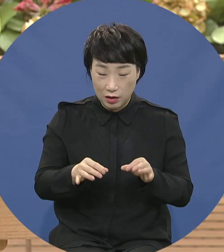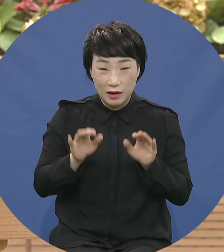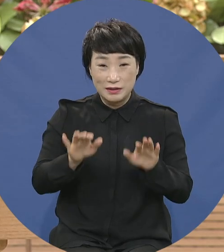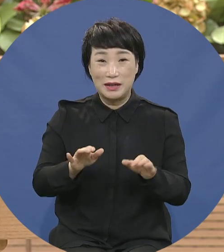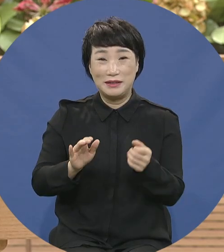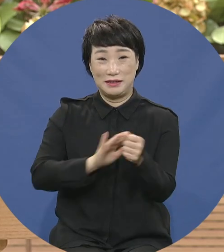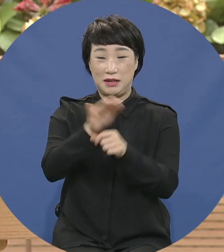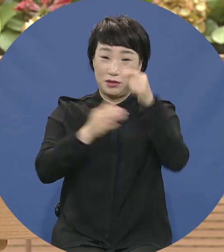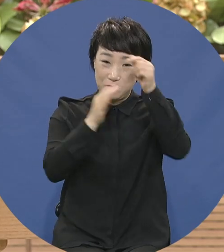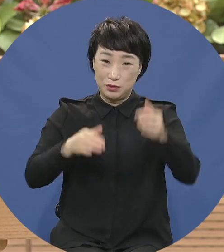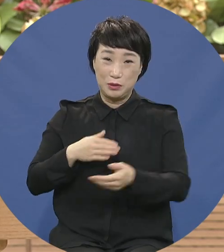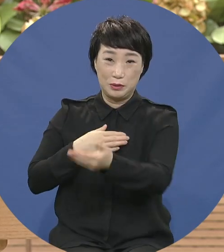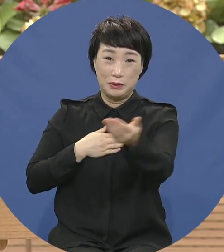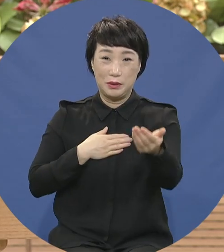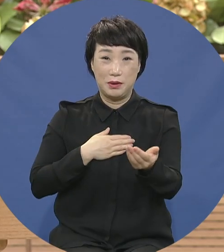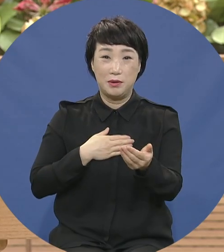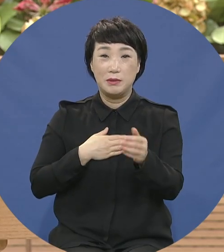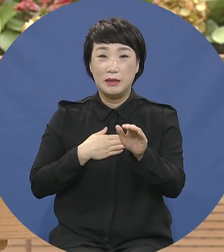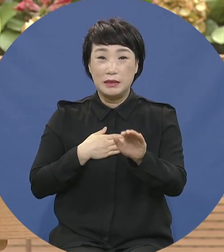사랑하는 여러분,